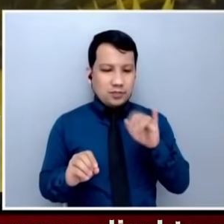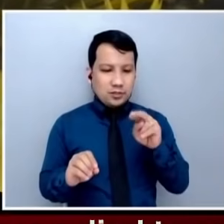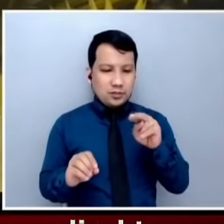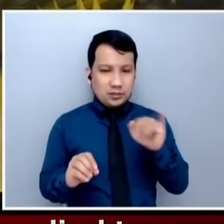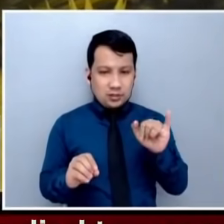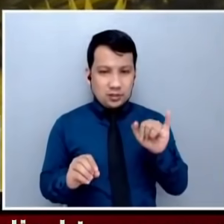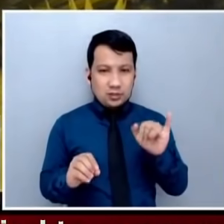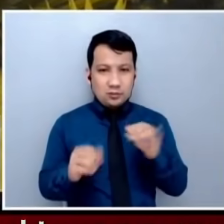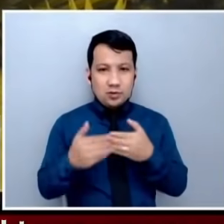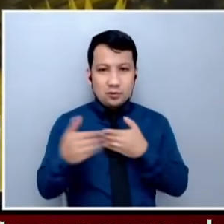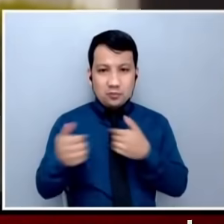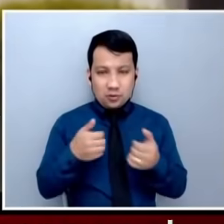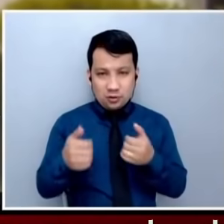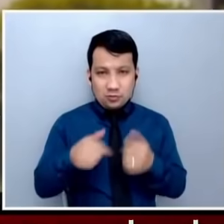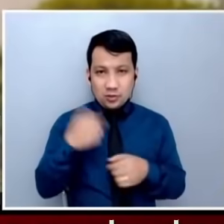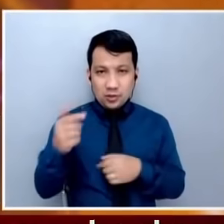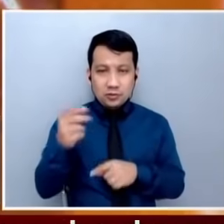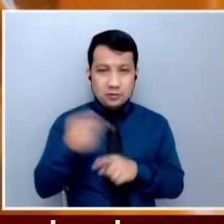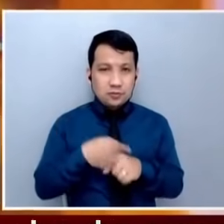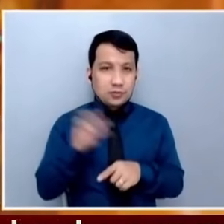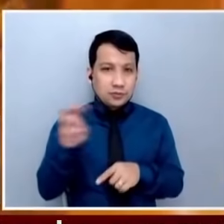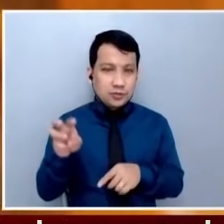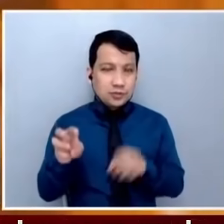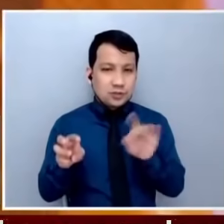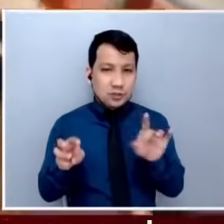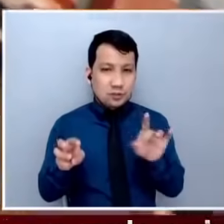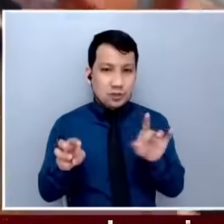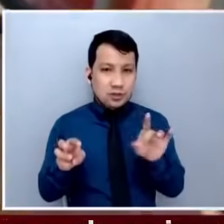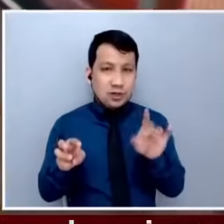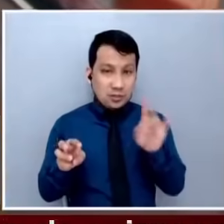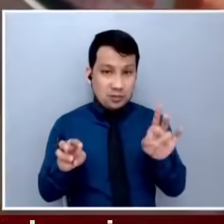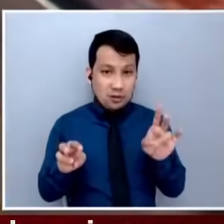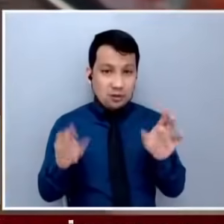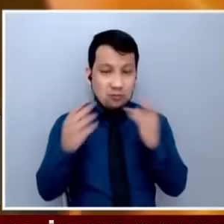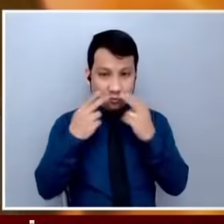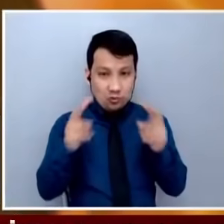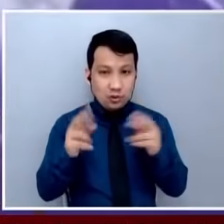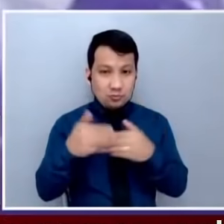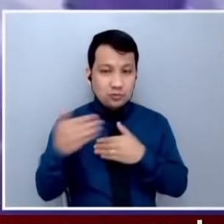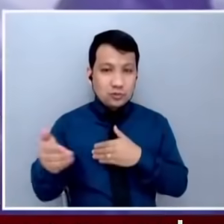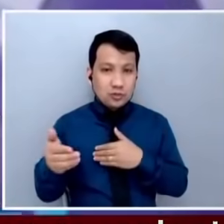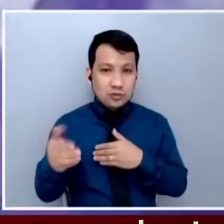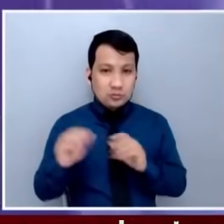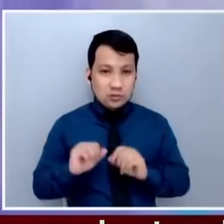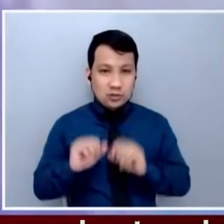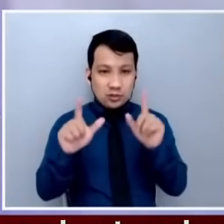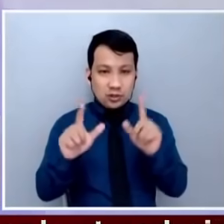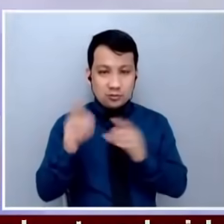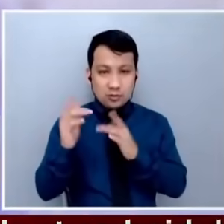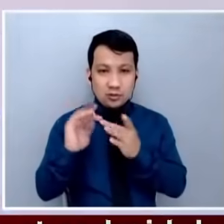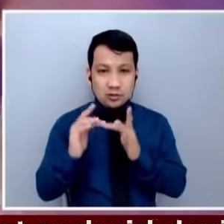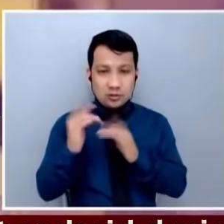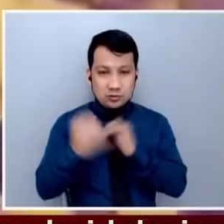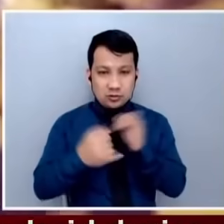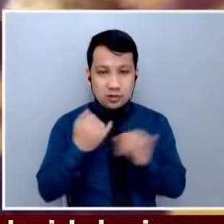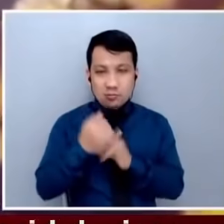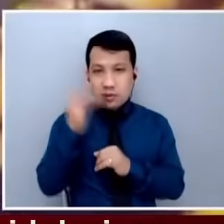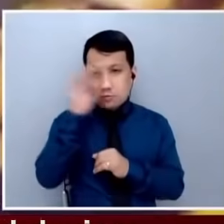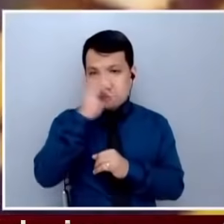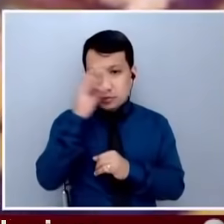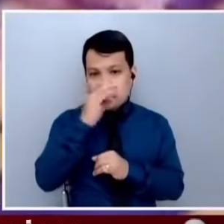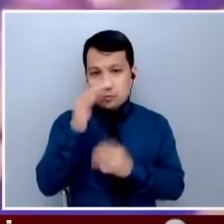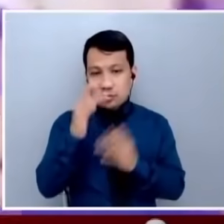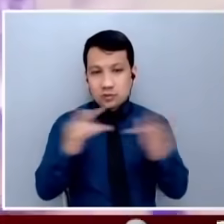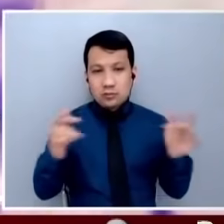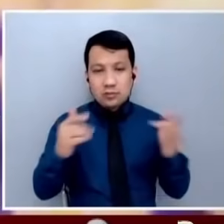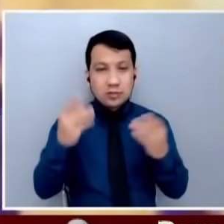Dream concert sa November 6 at 7, mapapanood din sila sa kanilang kauna-unahang live International Filipino Music Festival sa